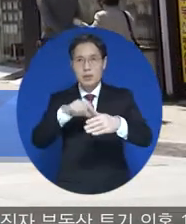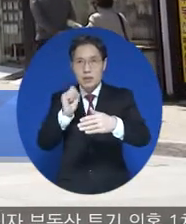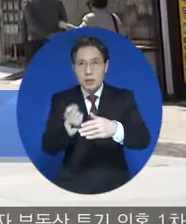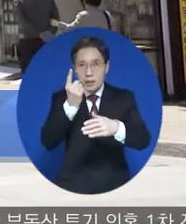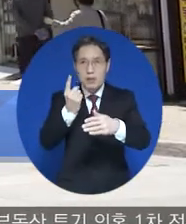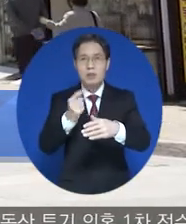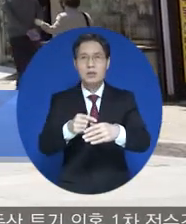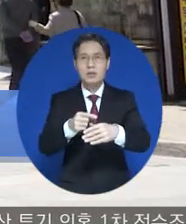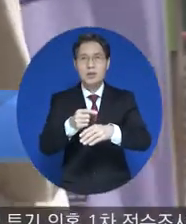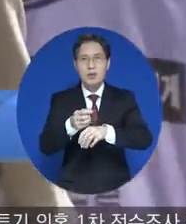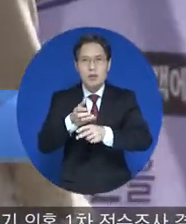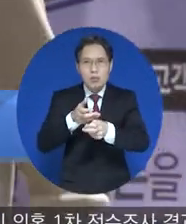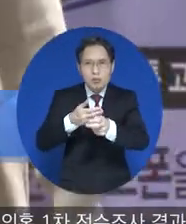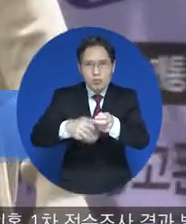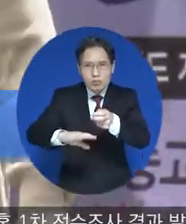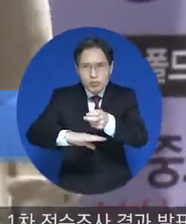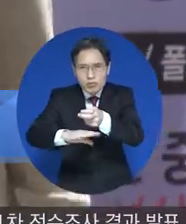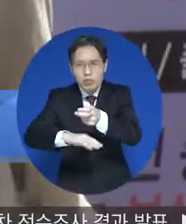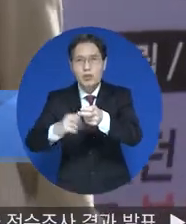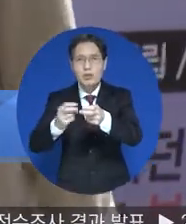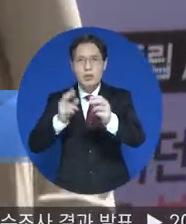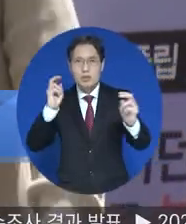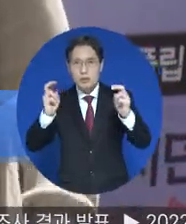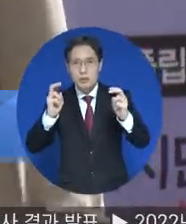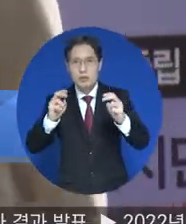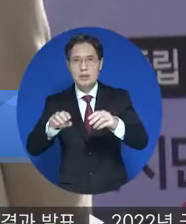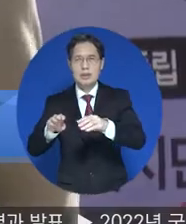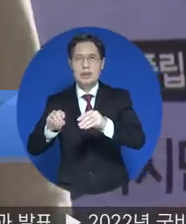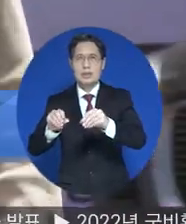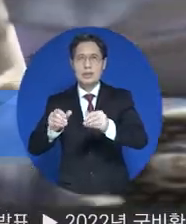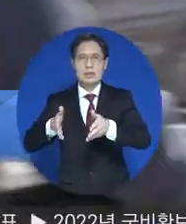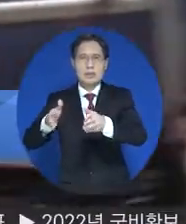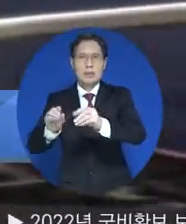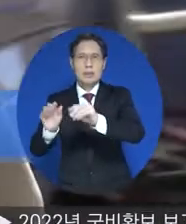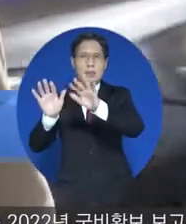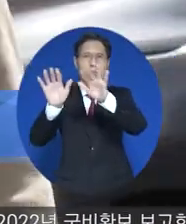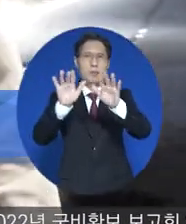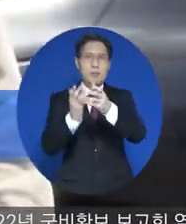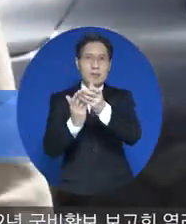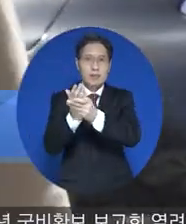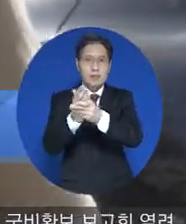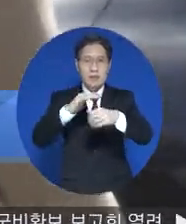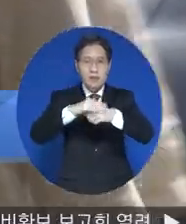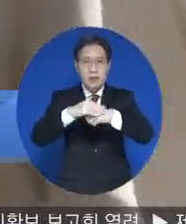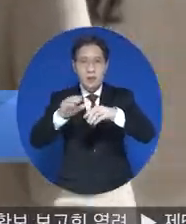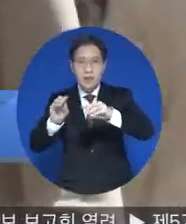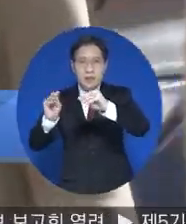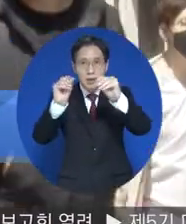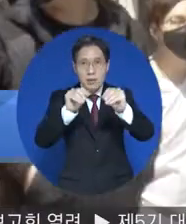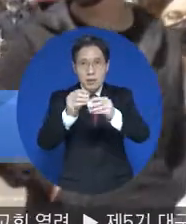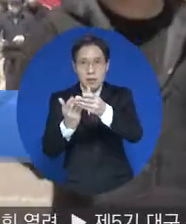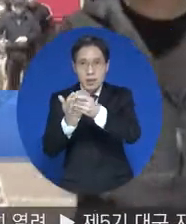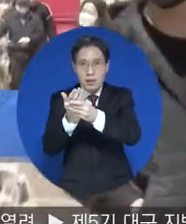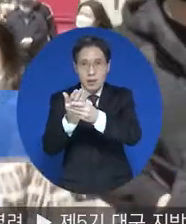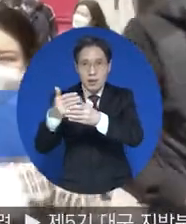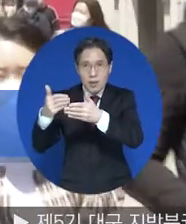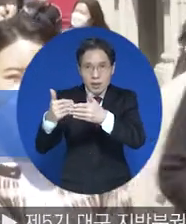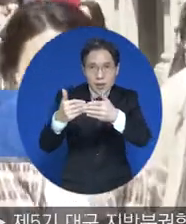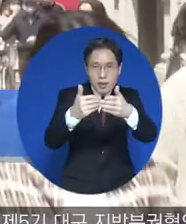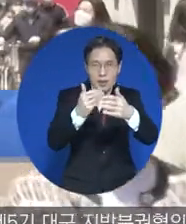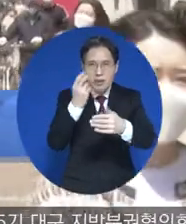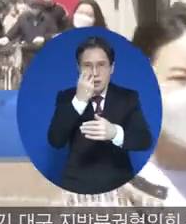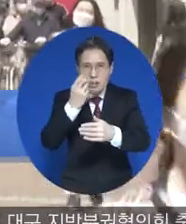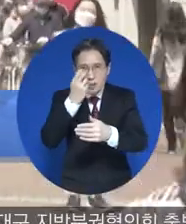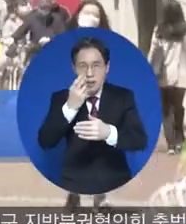수송 4 너 도로 제 비산 먼지 등으로 나타남에 따라 대구시는 미세먼지 발생 단계에서부터 관리하는